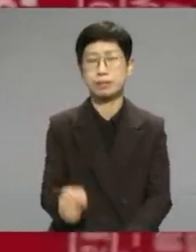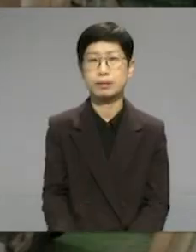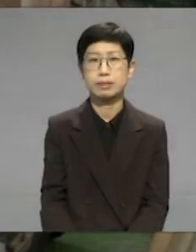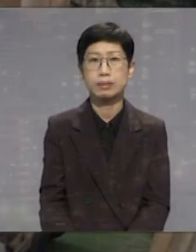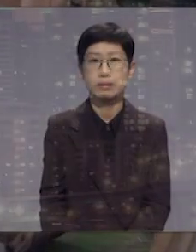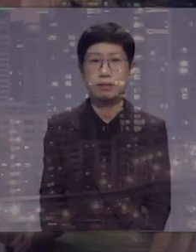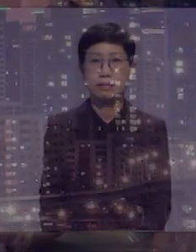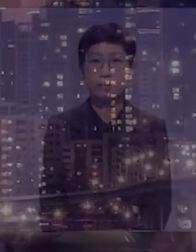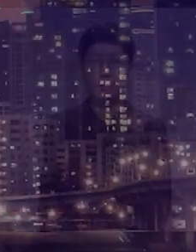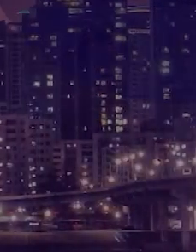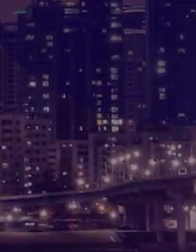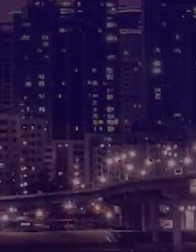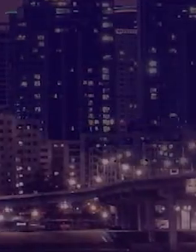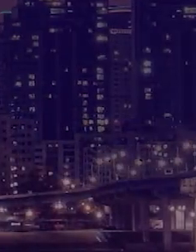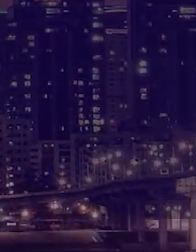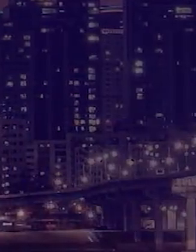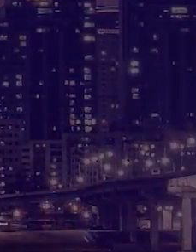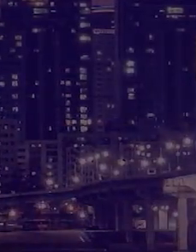컸습니다